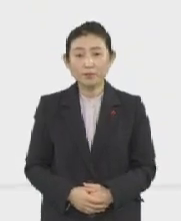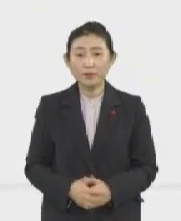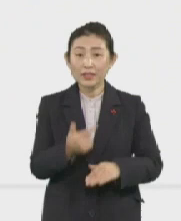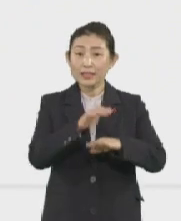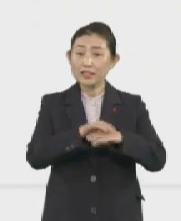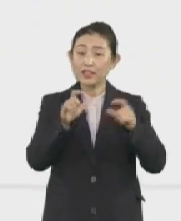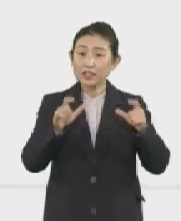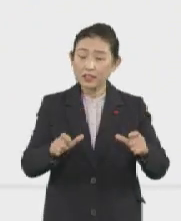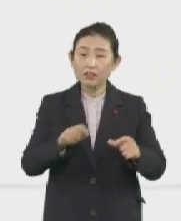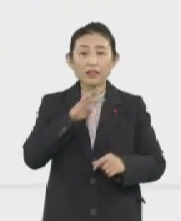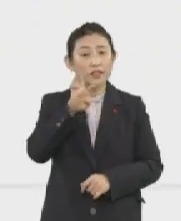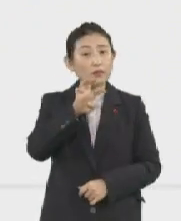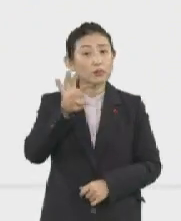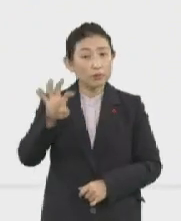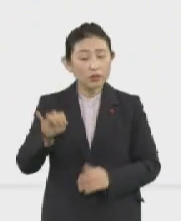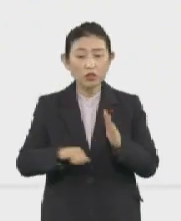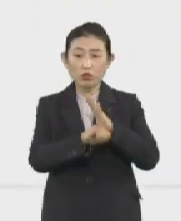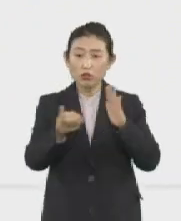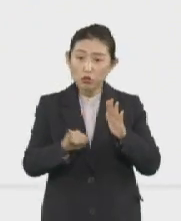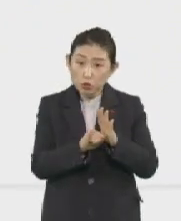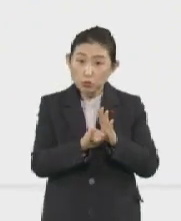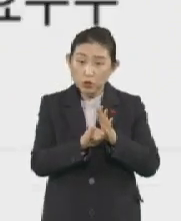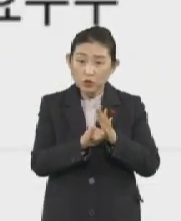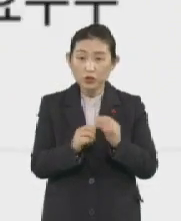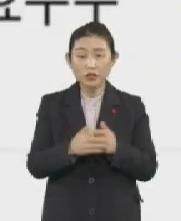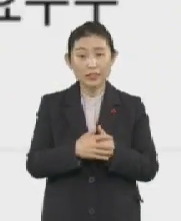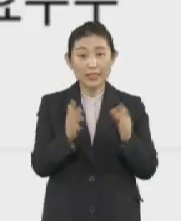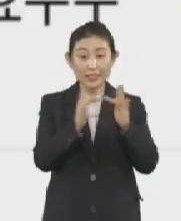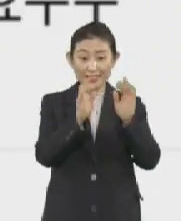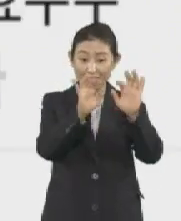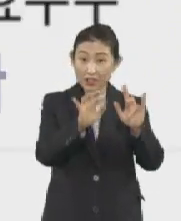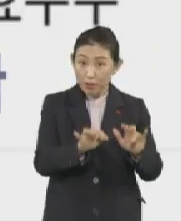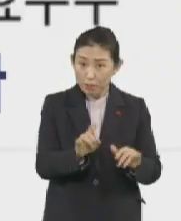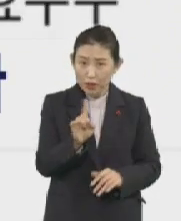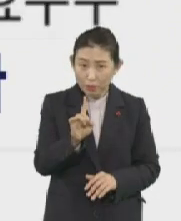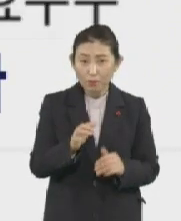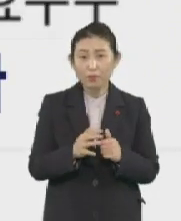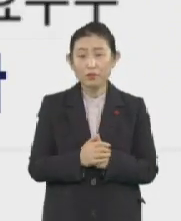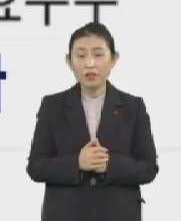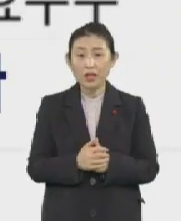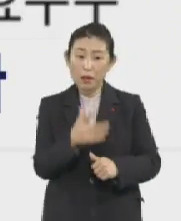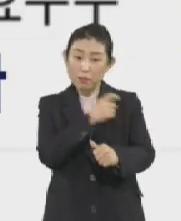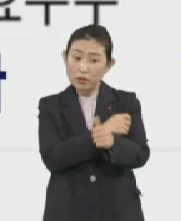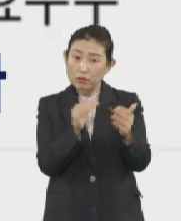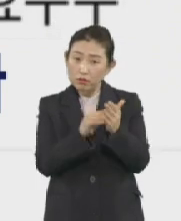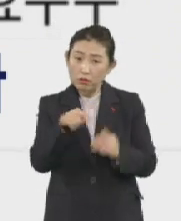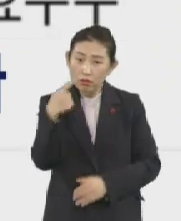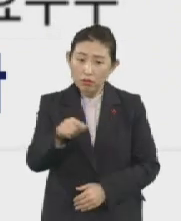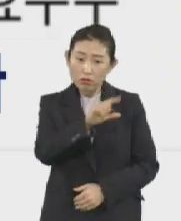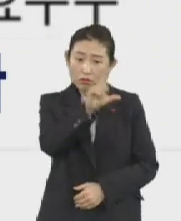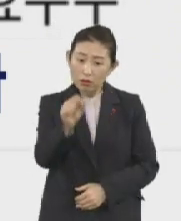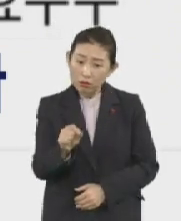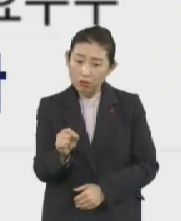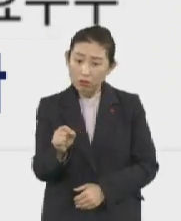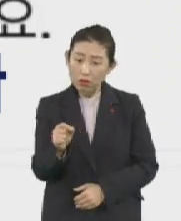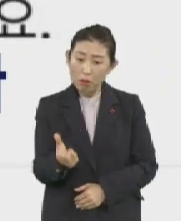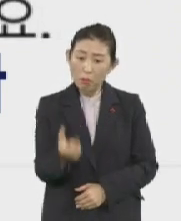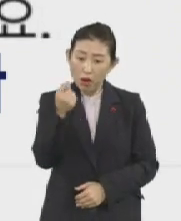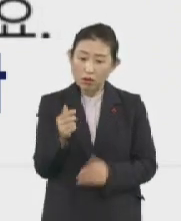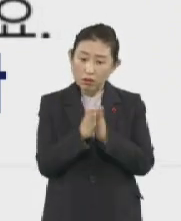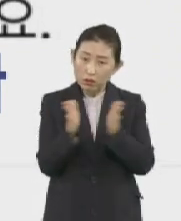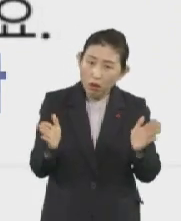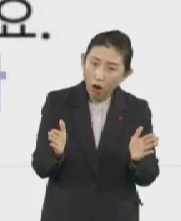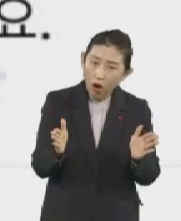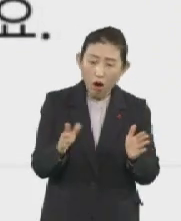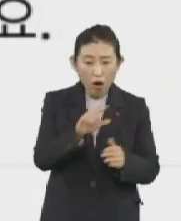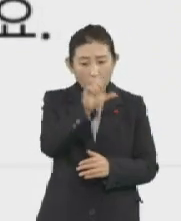대전 지역의 30, 40대 주부들이 주로 이용하는 한 인터넷 카페. 백신을 맞은 뒤 생리가 평소보다 일찍